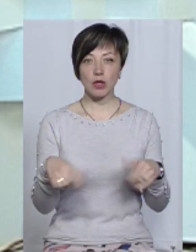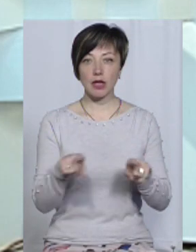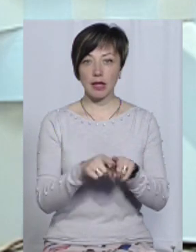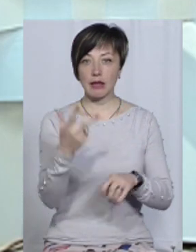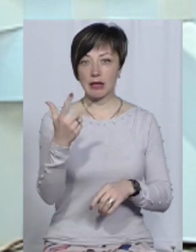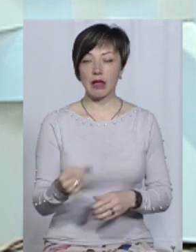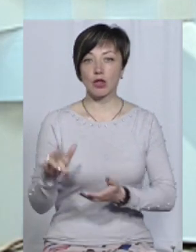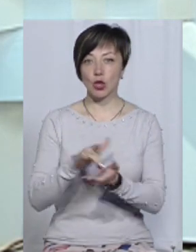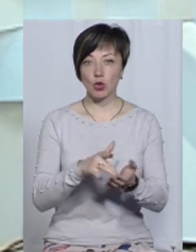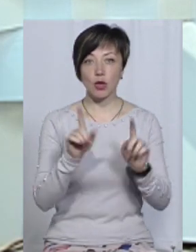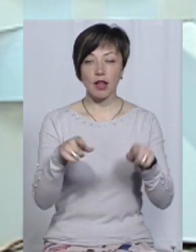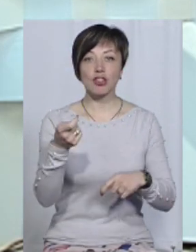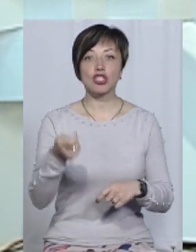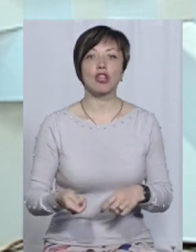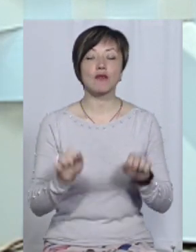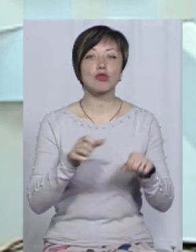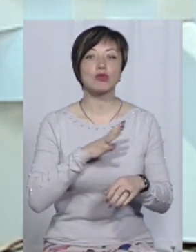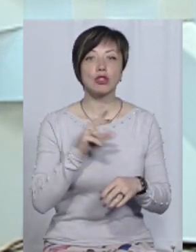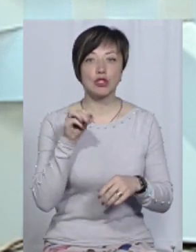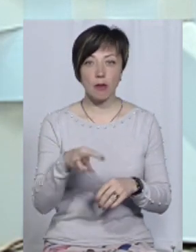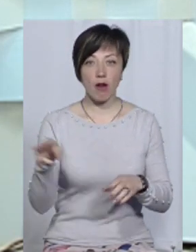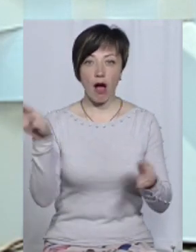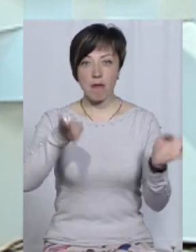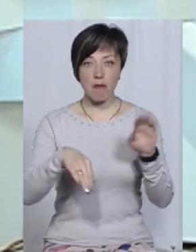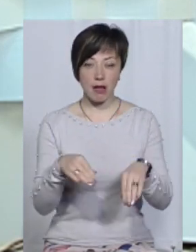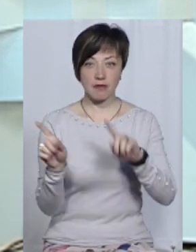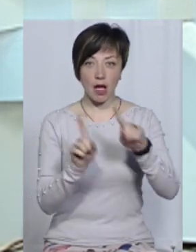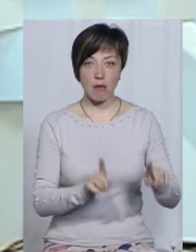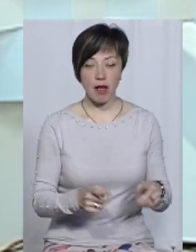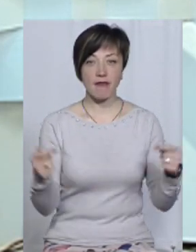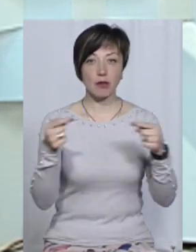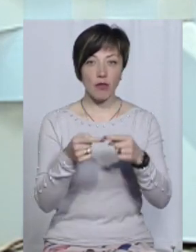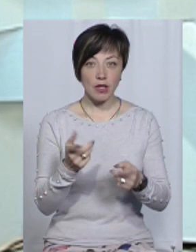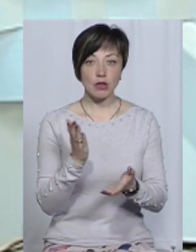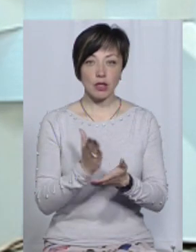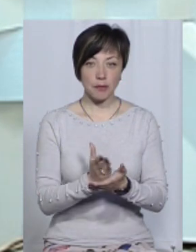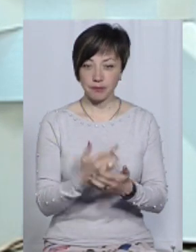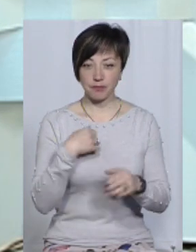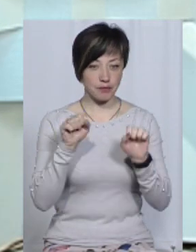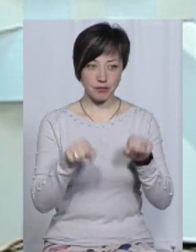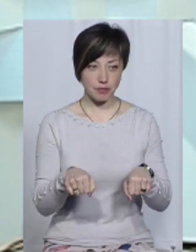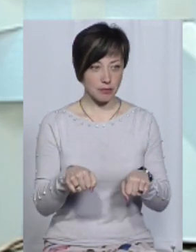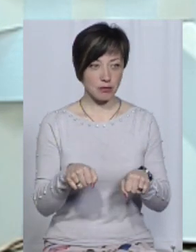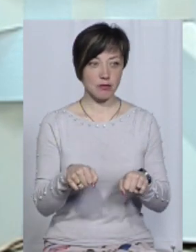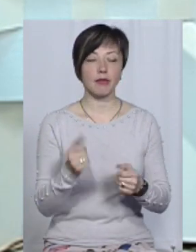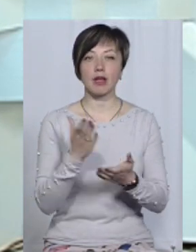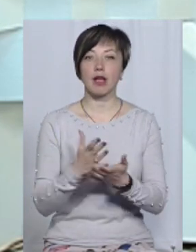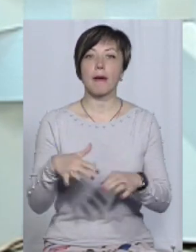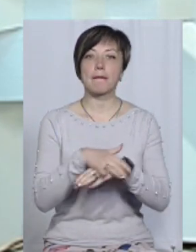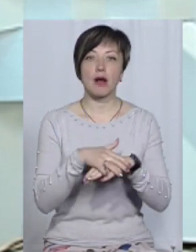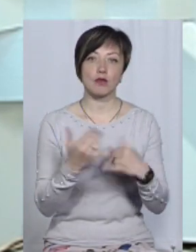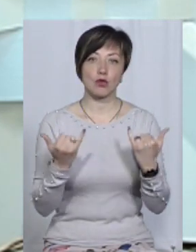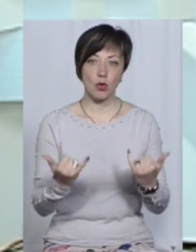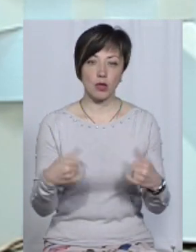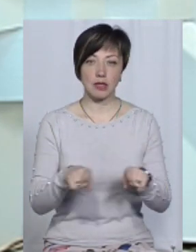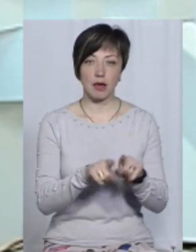такий триденний тур навіть дешевше може бути, ніж в Карпати чи в Закарпатті. Тому, відповідно, є, я можу без перебільшення сказати, є масові